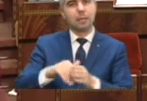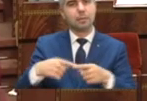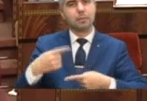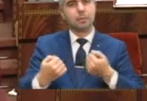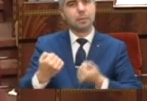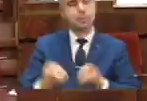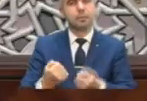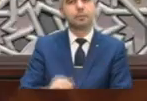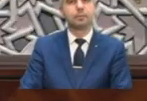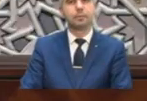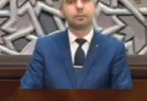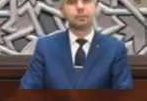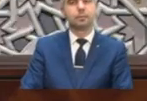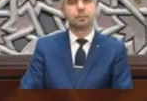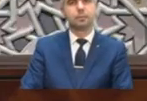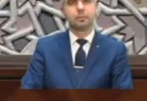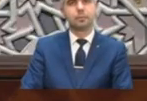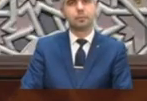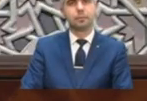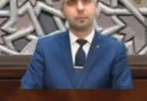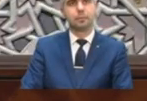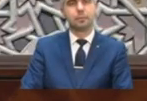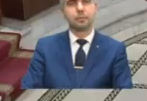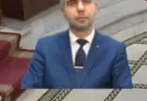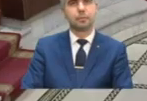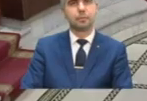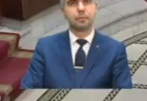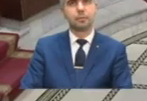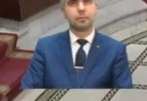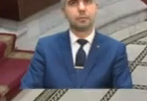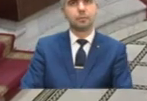والمعاصره، تفضل السيد النائب المحترم.